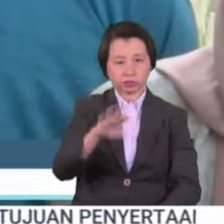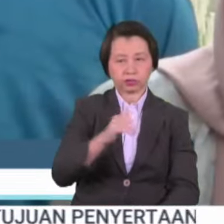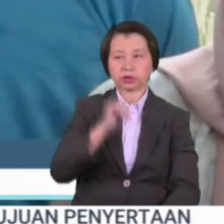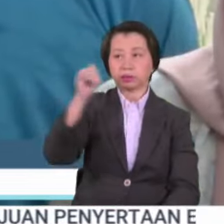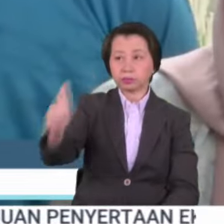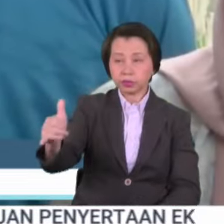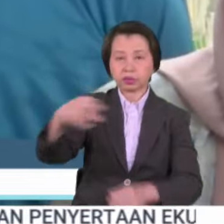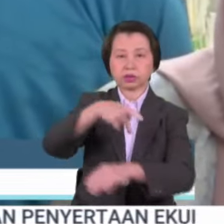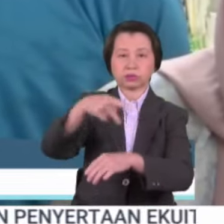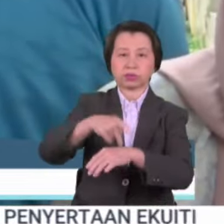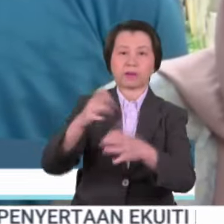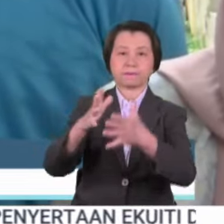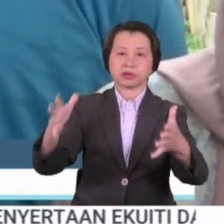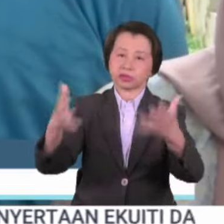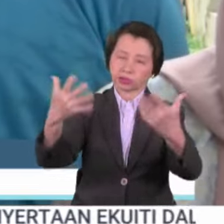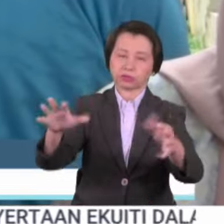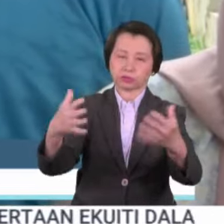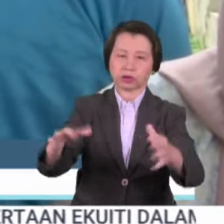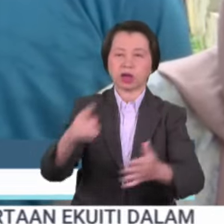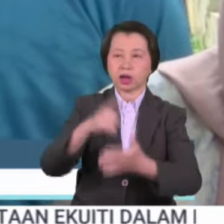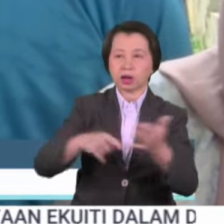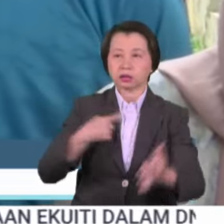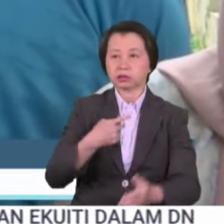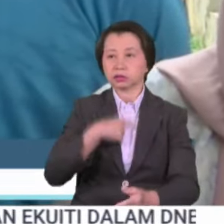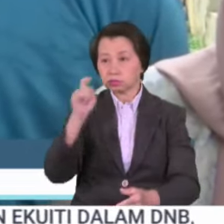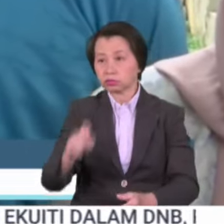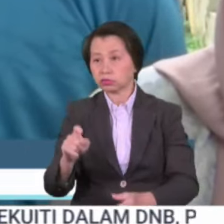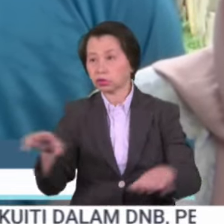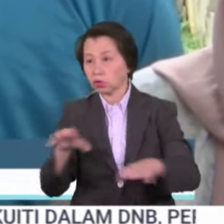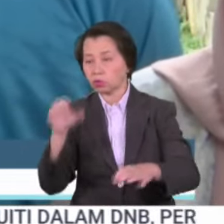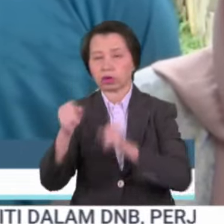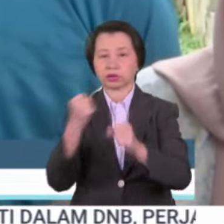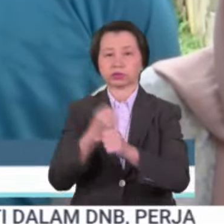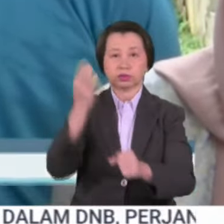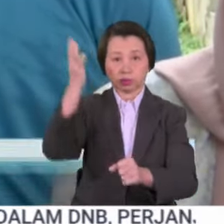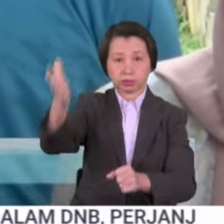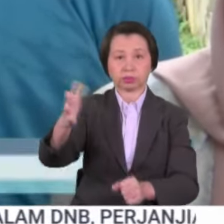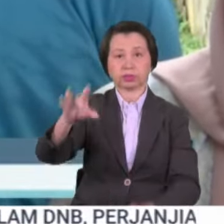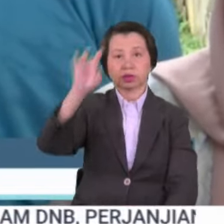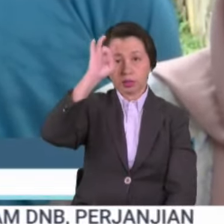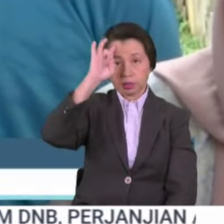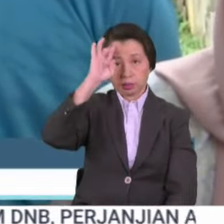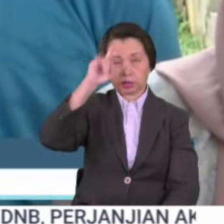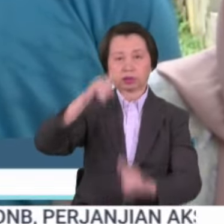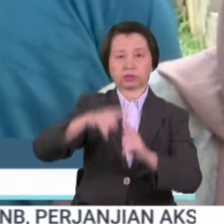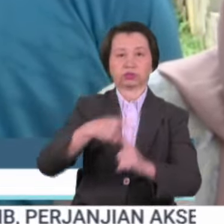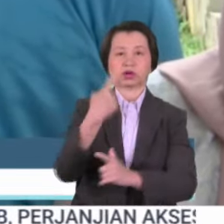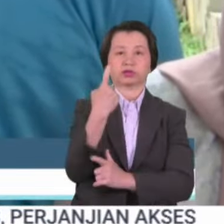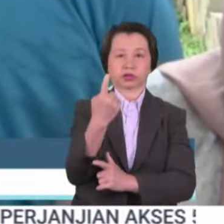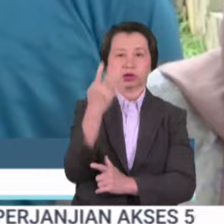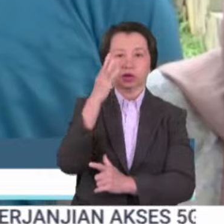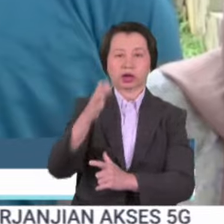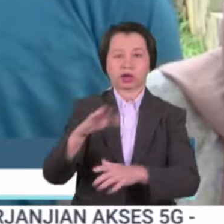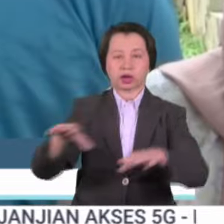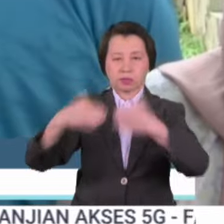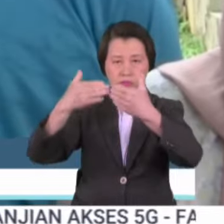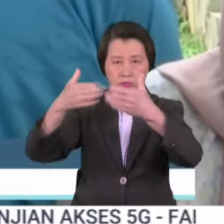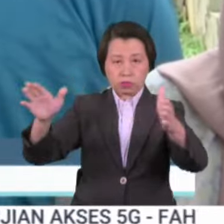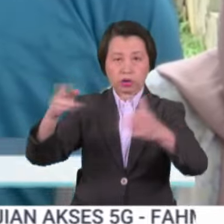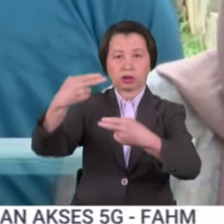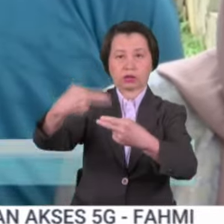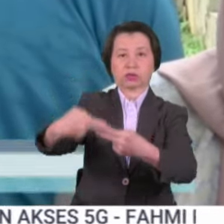Besar, apa yang perlu kita laksanakan pada tahun hadapan. Dan insyaAllah pada awal Januari je kita mula buka hotel,